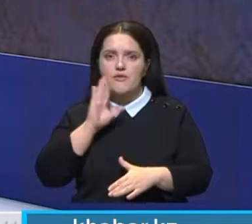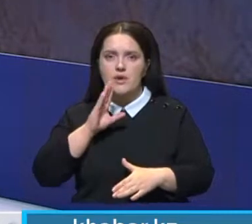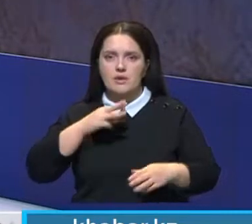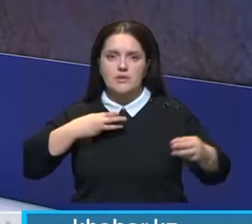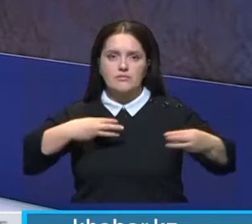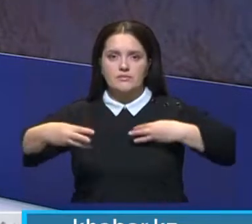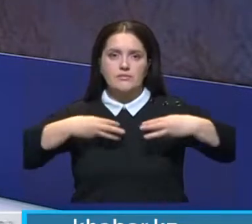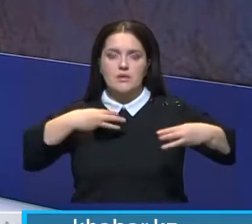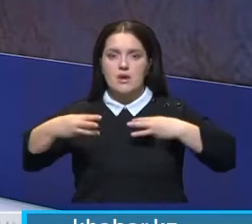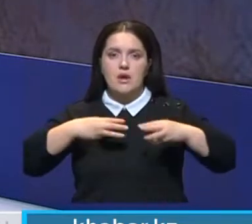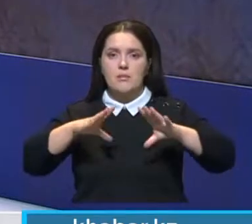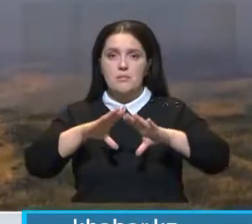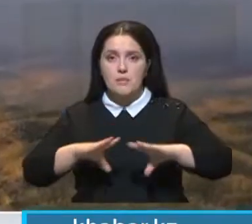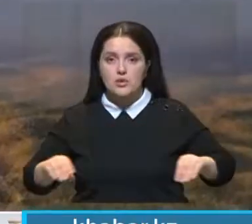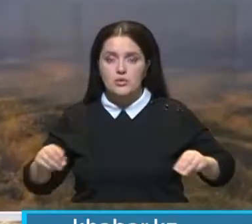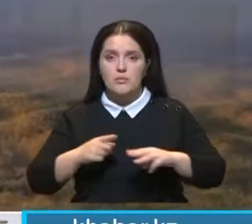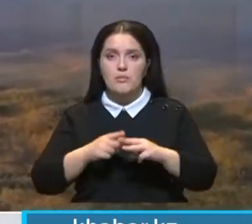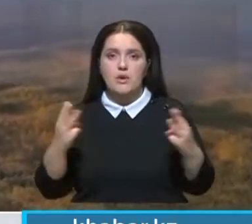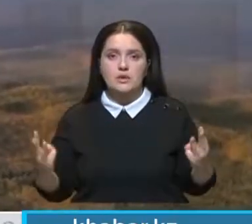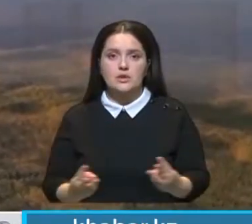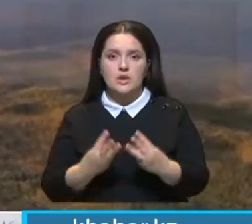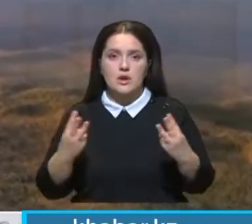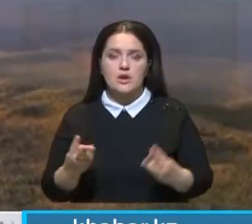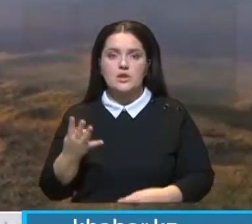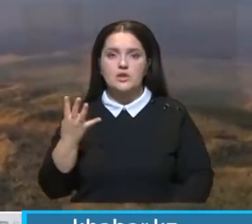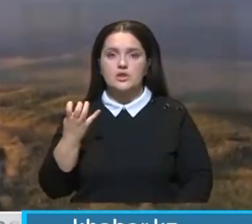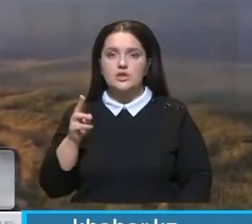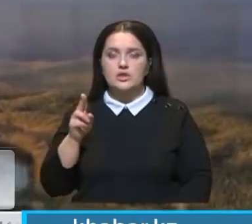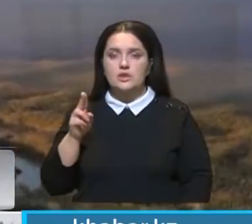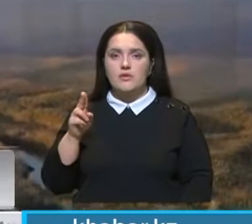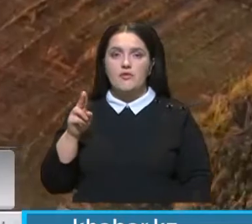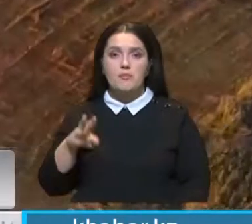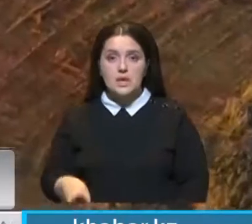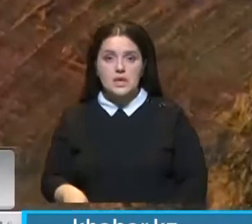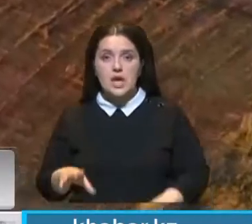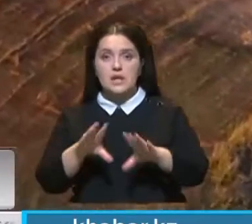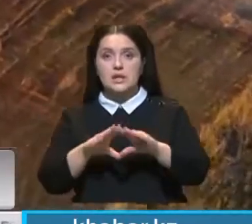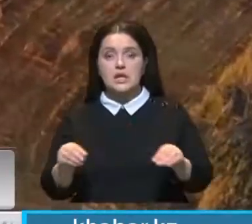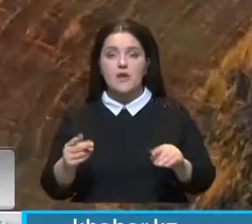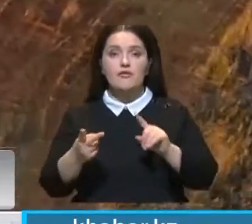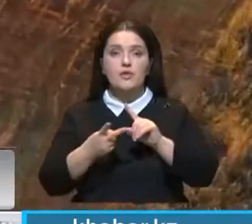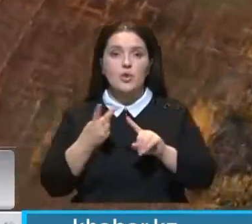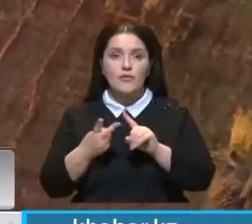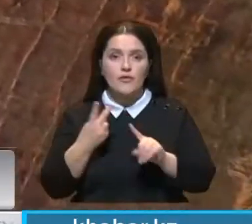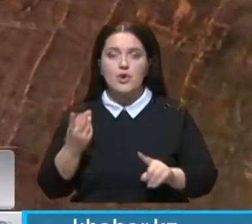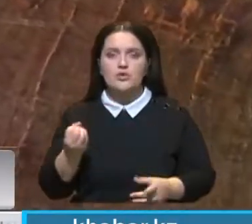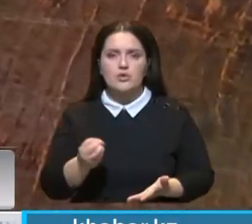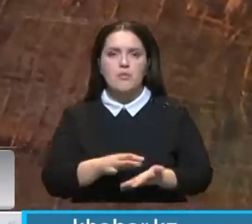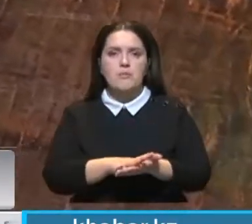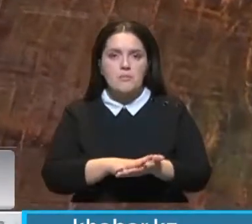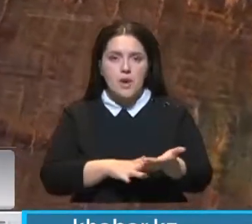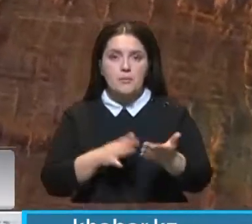сбросов воды с воздухом потушен один очаг открытого возгорания на площади 400 квадратных метров ликвидация 2 все еще